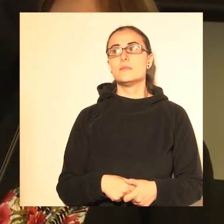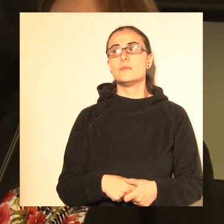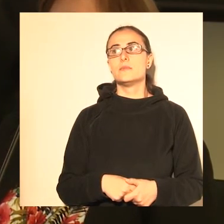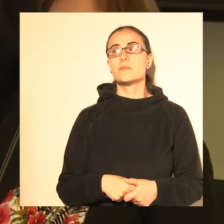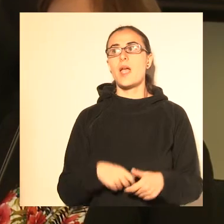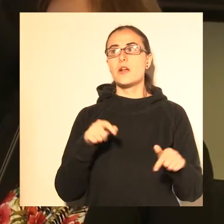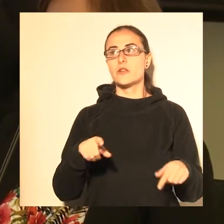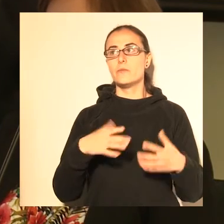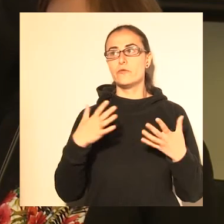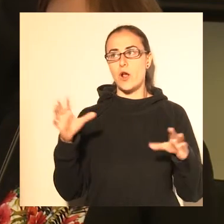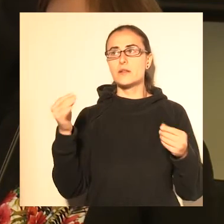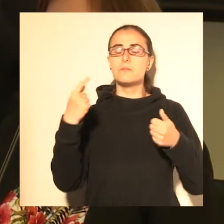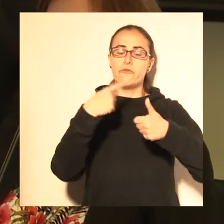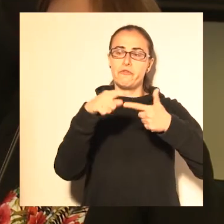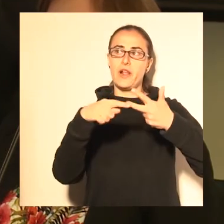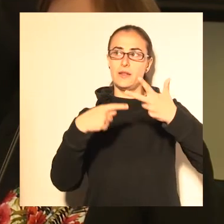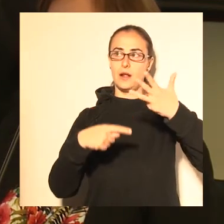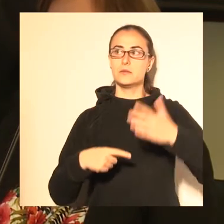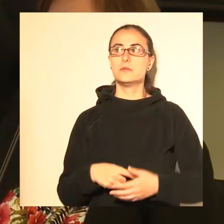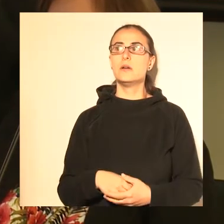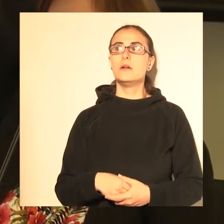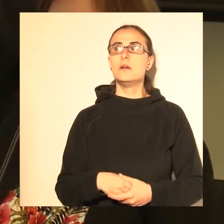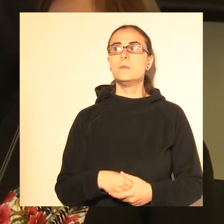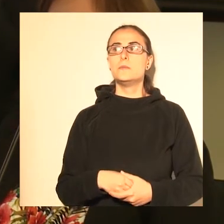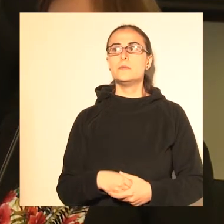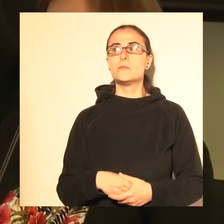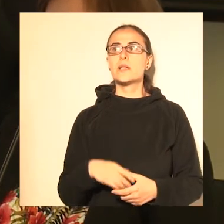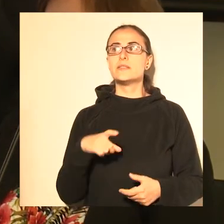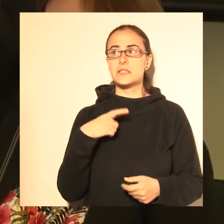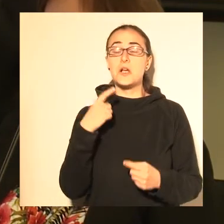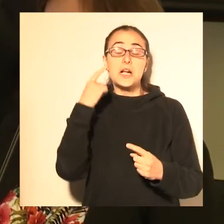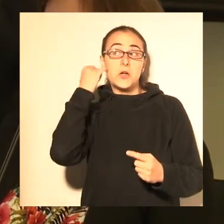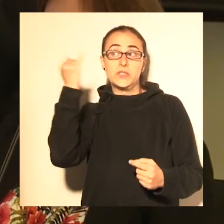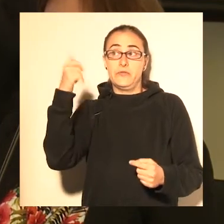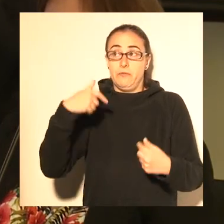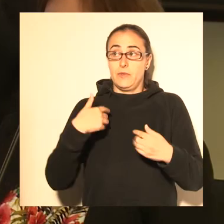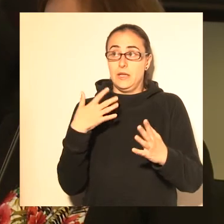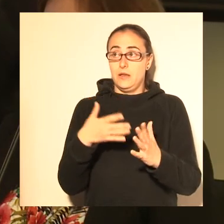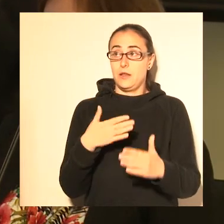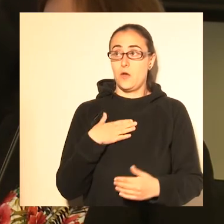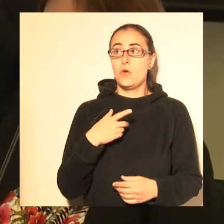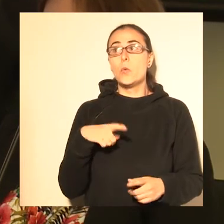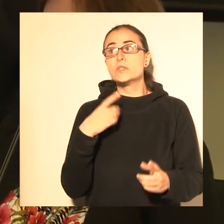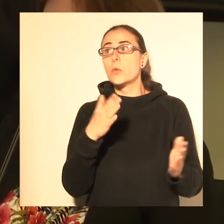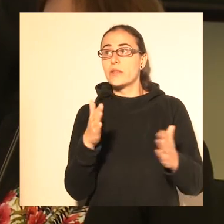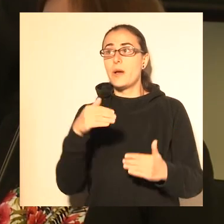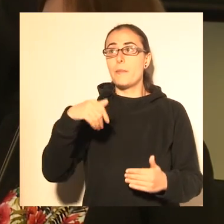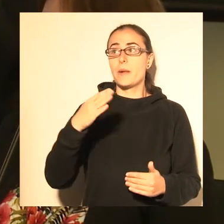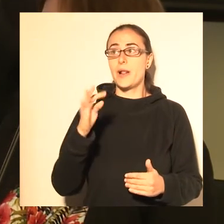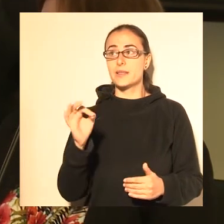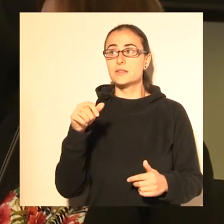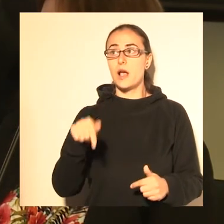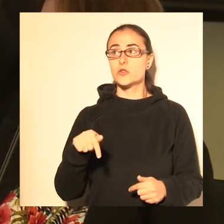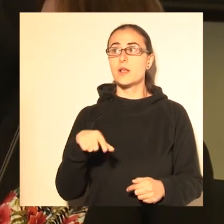ok Are are foarte multe valențe inclusiv eu nu vedeam